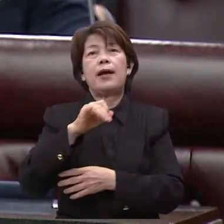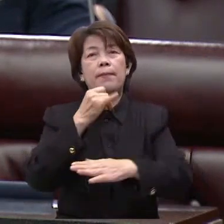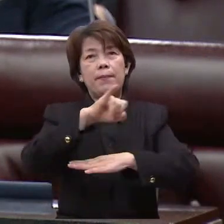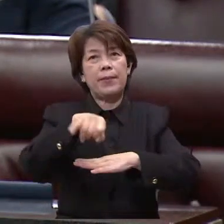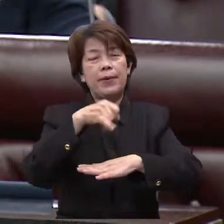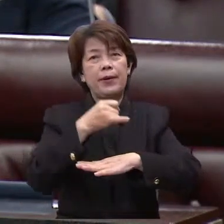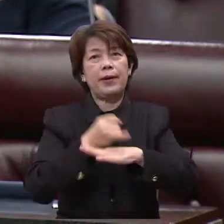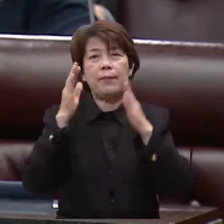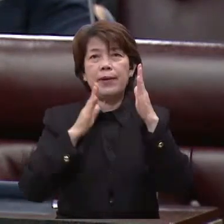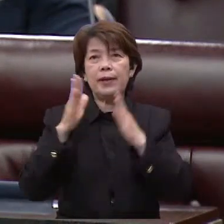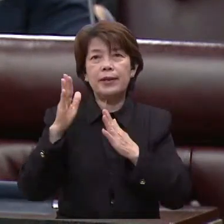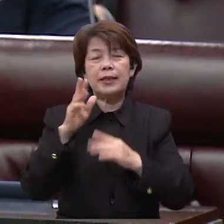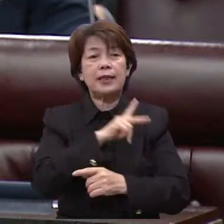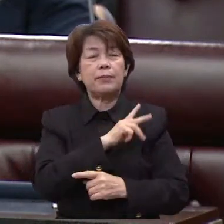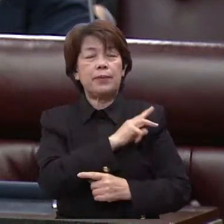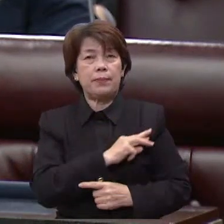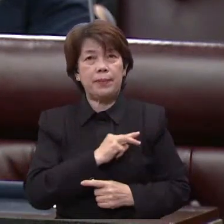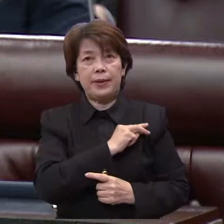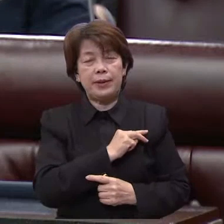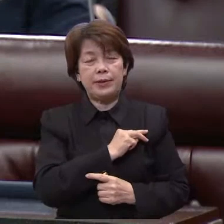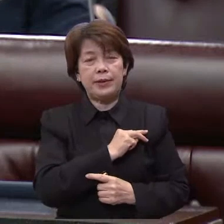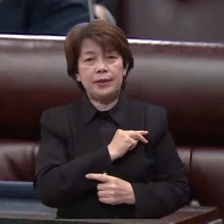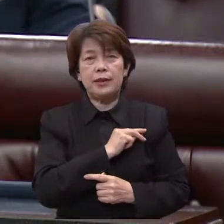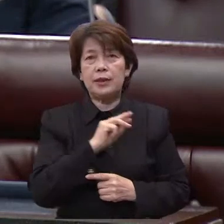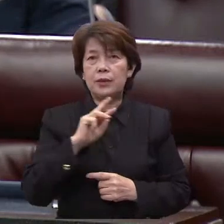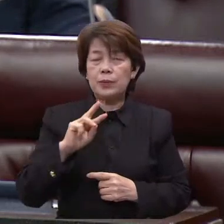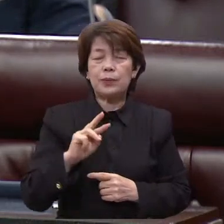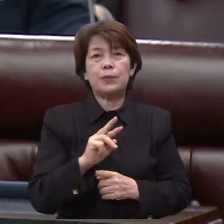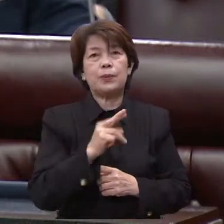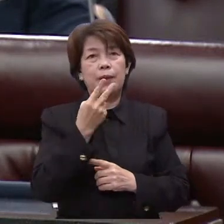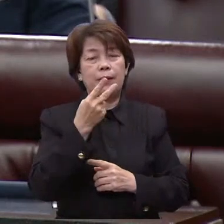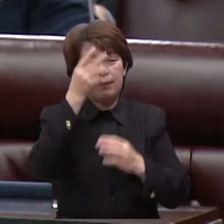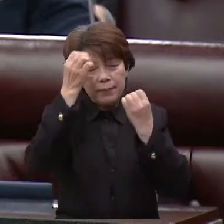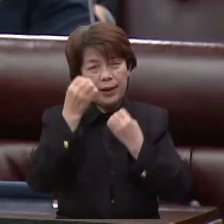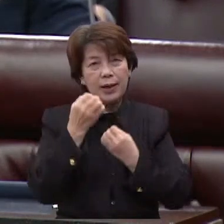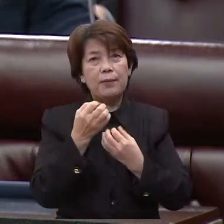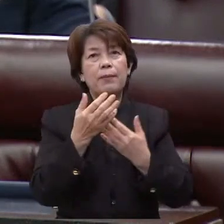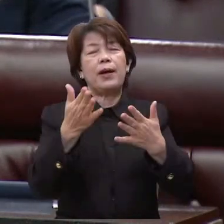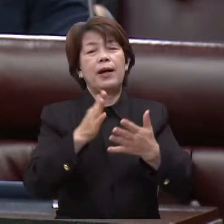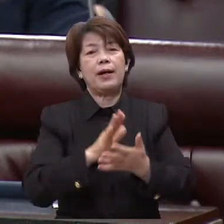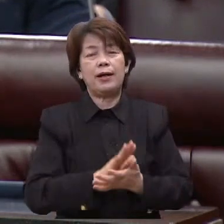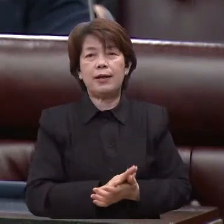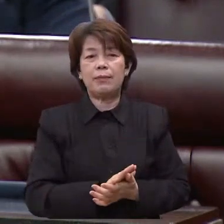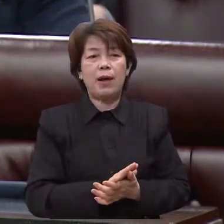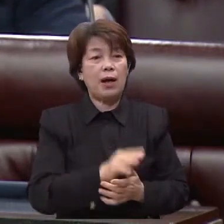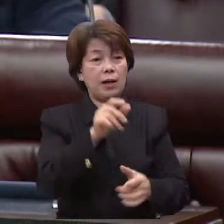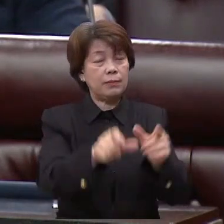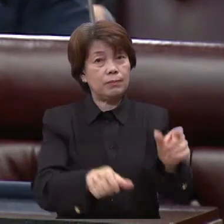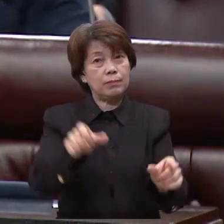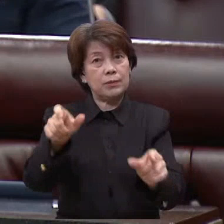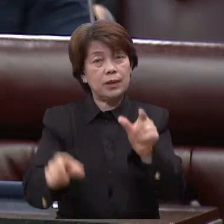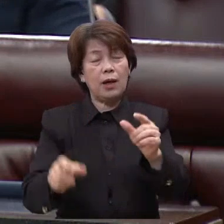kementerian pendidikan Indonesia kedua maklumat pendidikan setiap rakyat antaranya meliputi